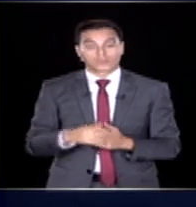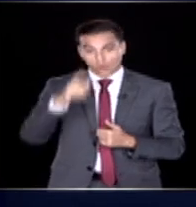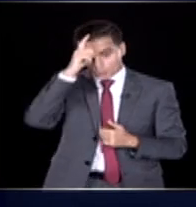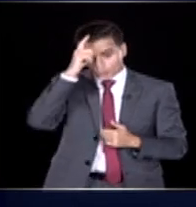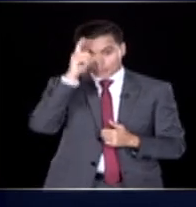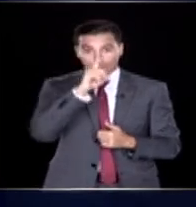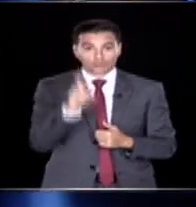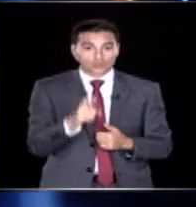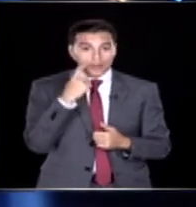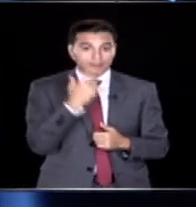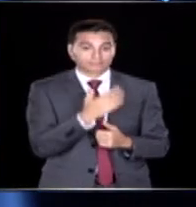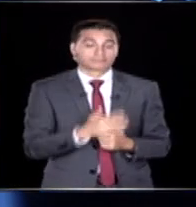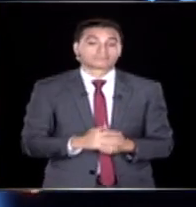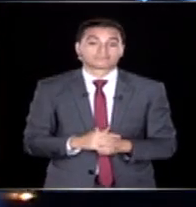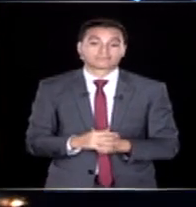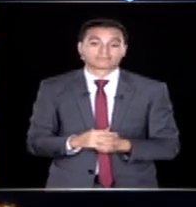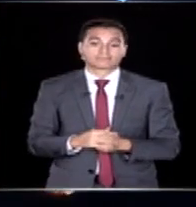علوم والسؤال هو،